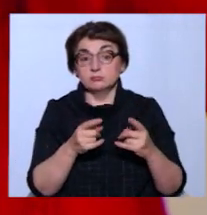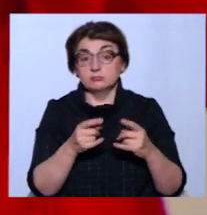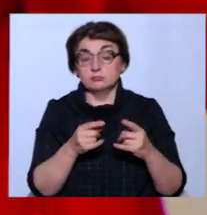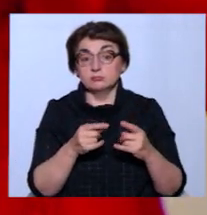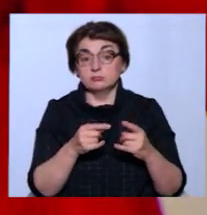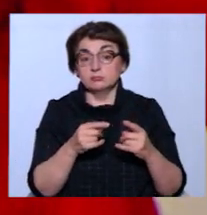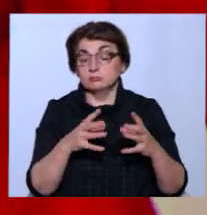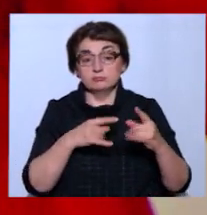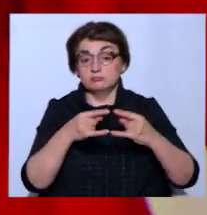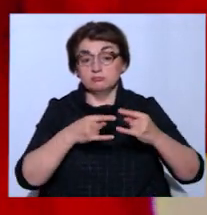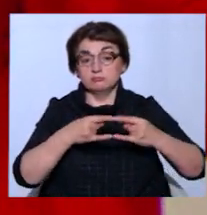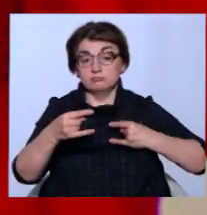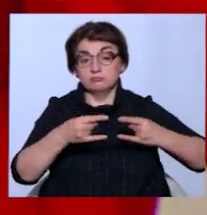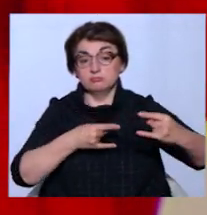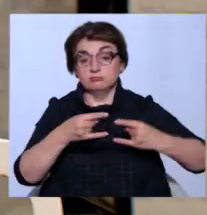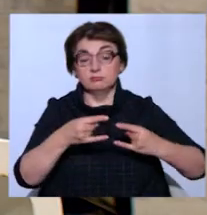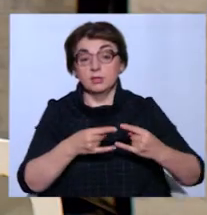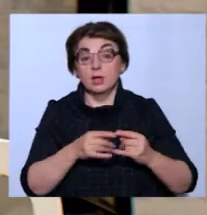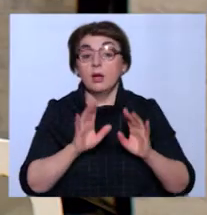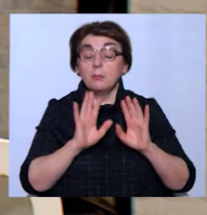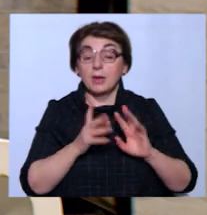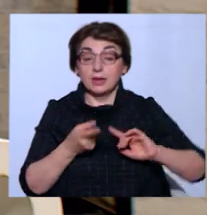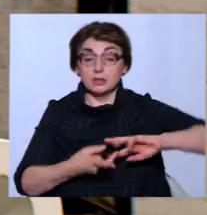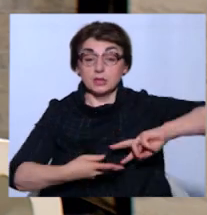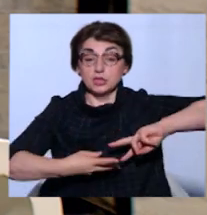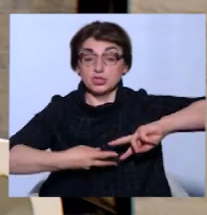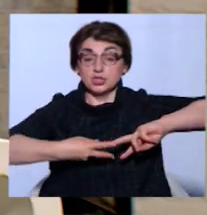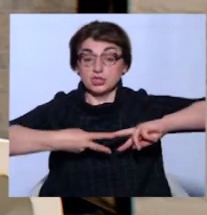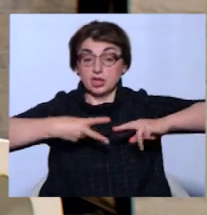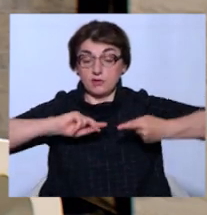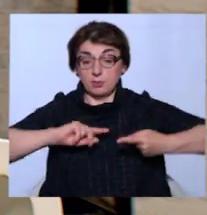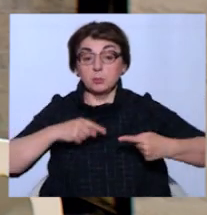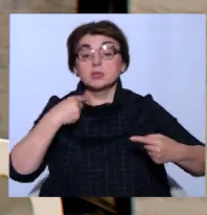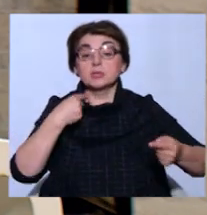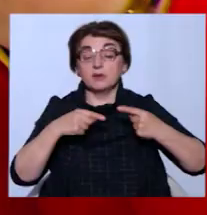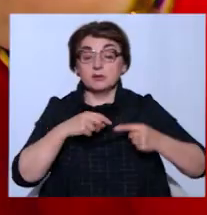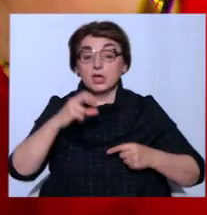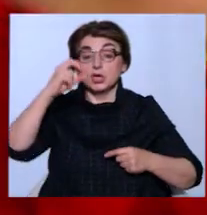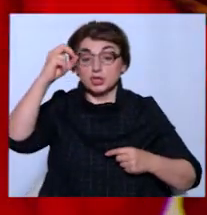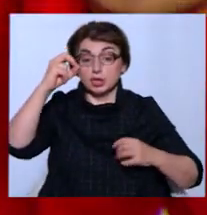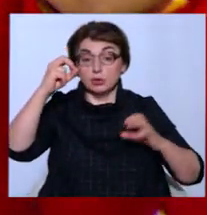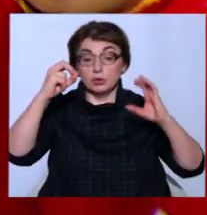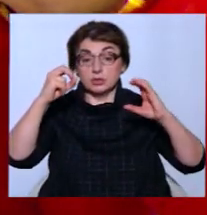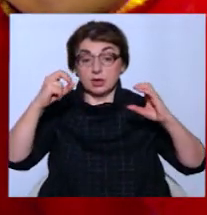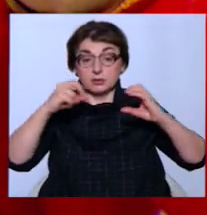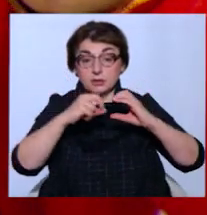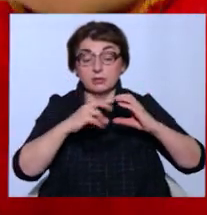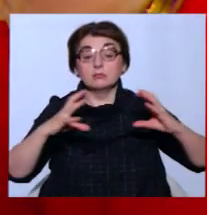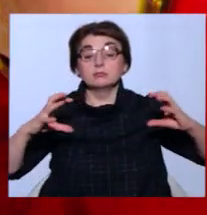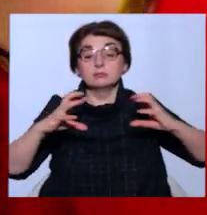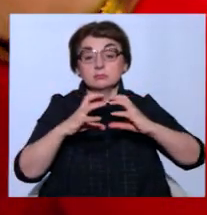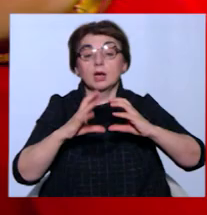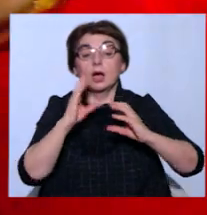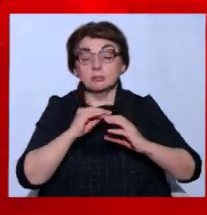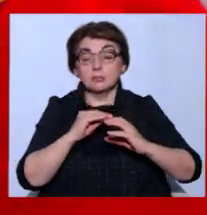ნახავთ, რომ არ იზიდავს. მაგრამ საკმარისია მე შევაბრუნო და სხვადასხვა პოლუსებით დავაკავშირო, ის მიიზიდავს.